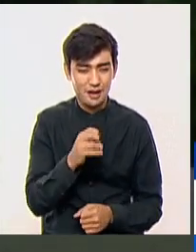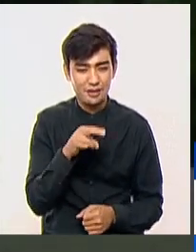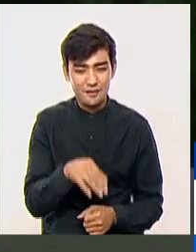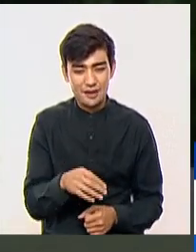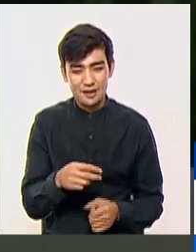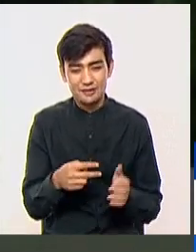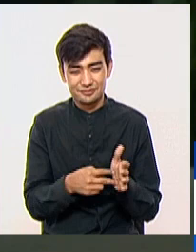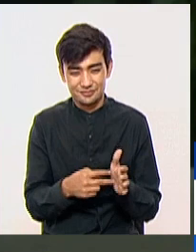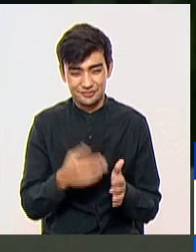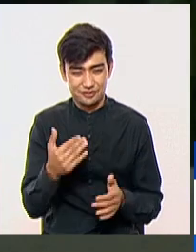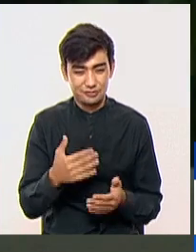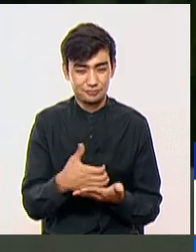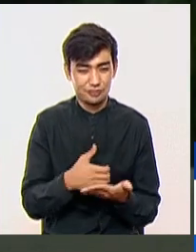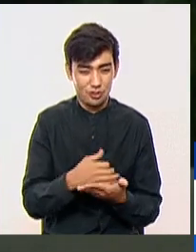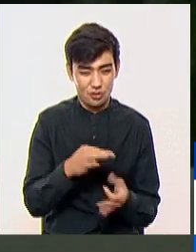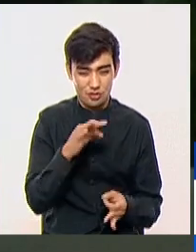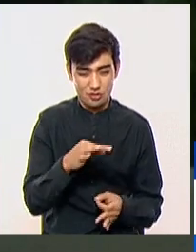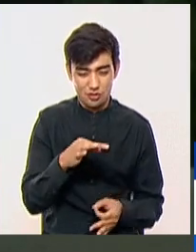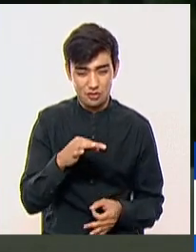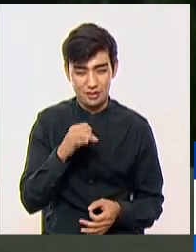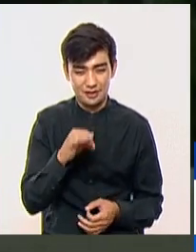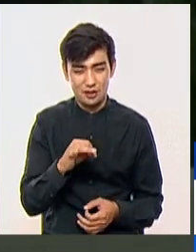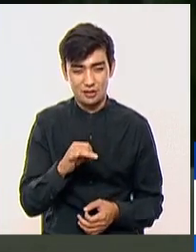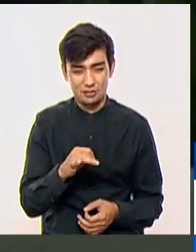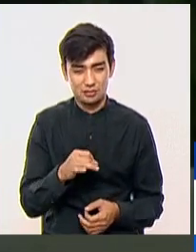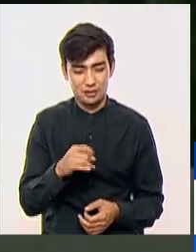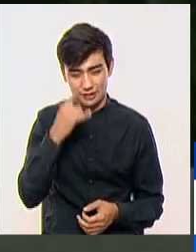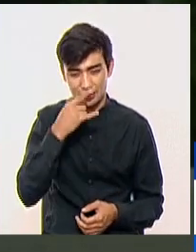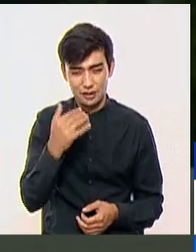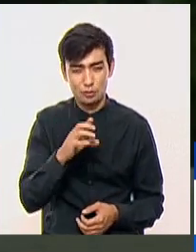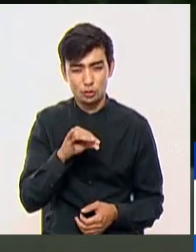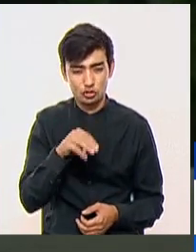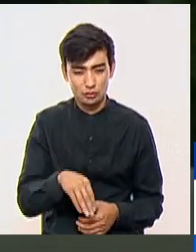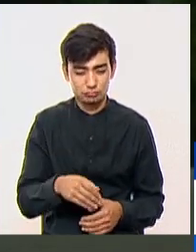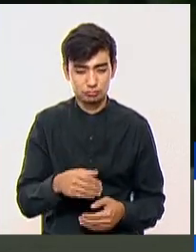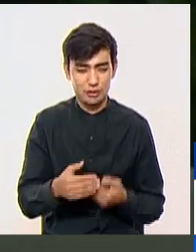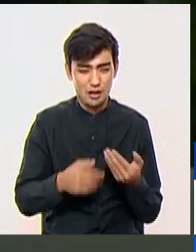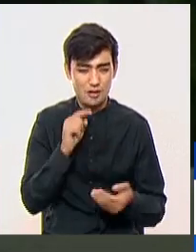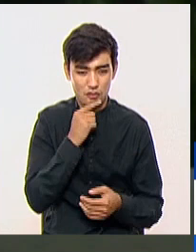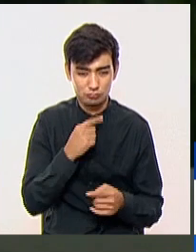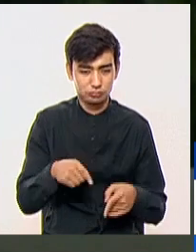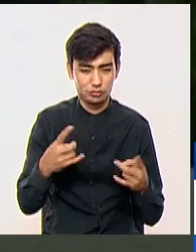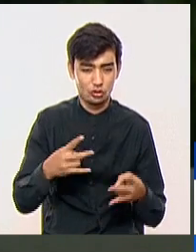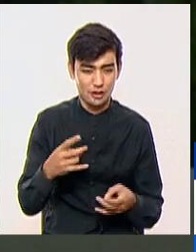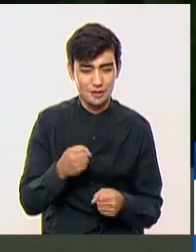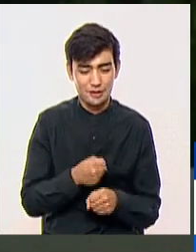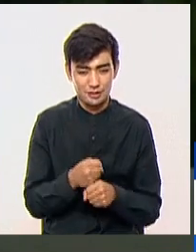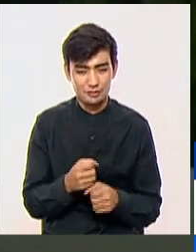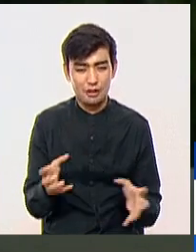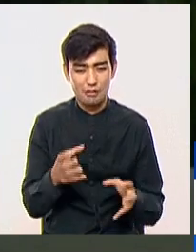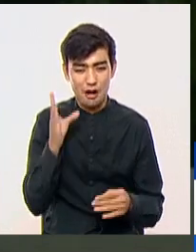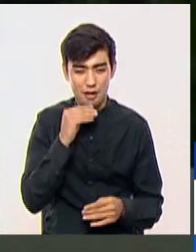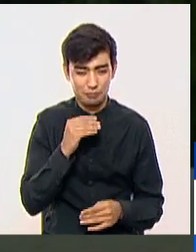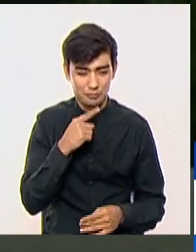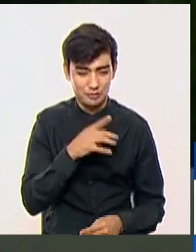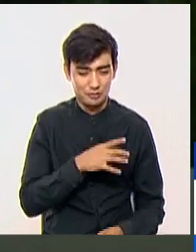табысына телміріп қана қоймай, Қазақстан бюджеті аяғына нық тұрып келе жатқан экономикасының арқасында жасақталады деп